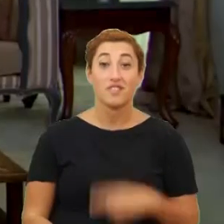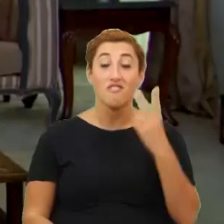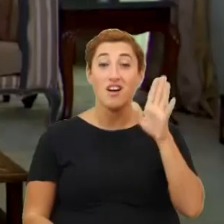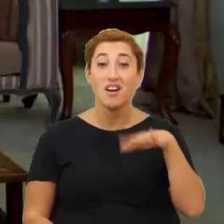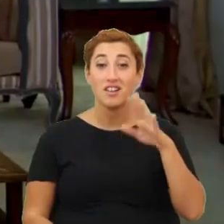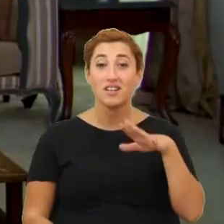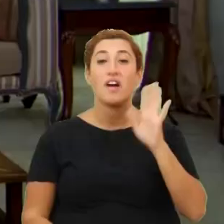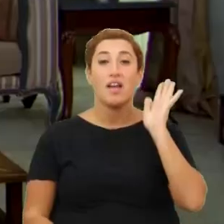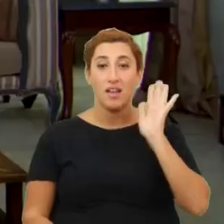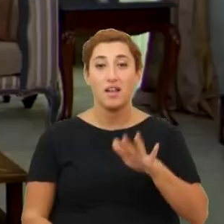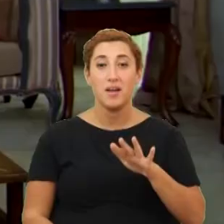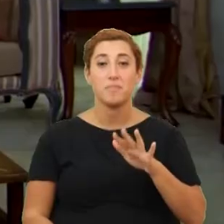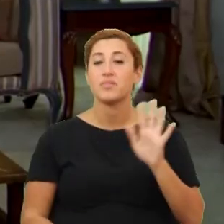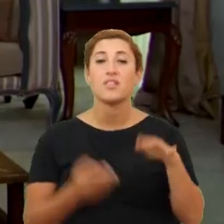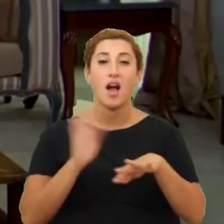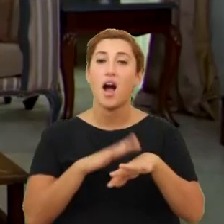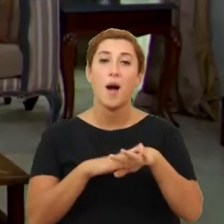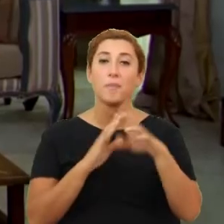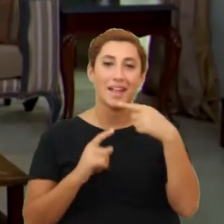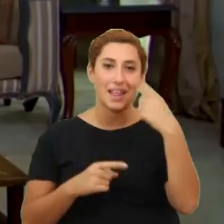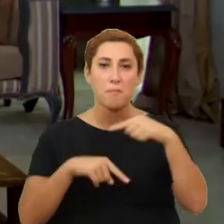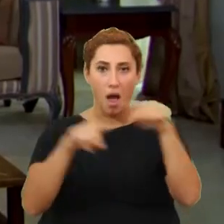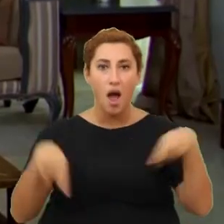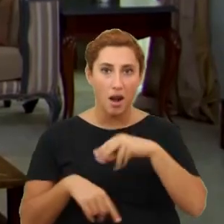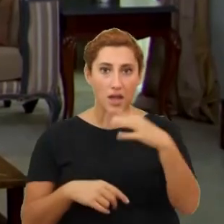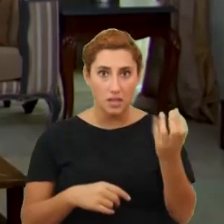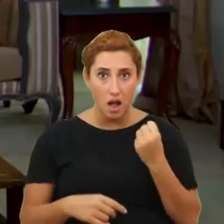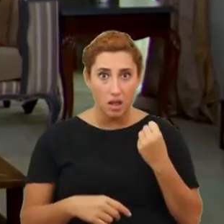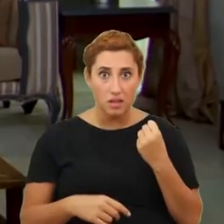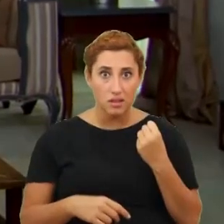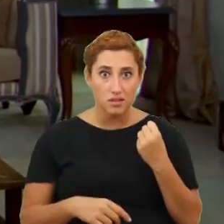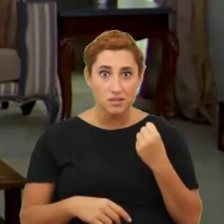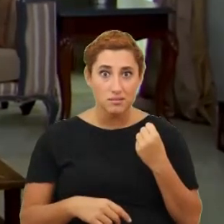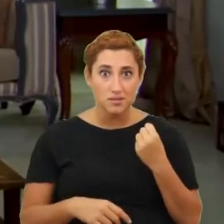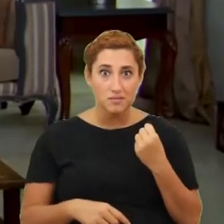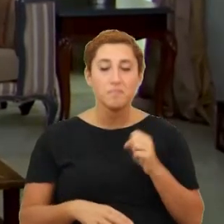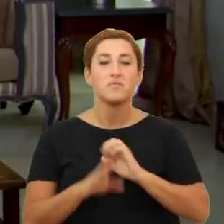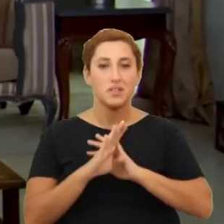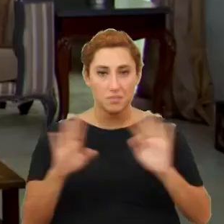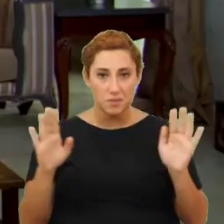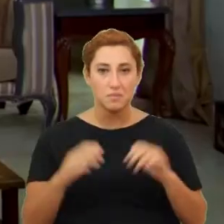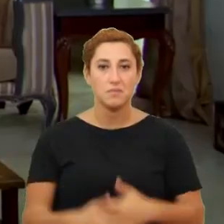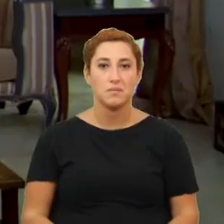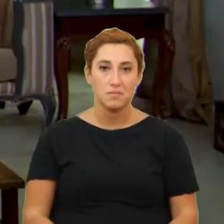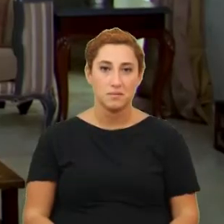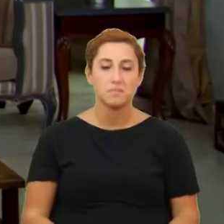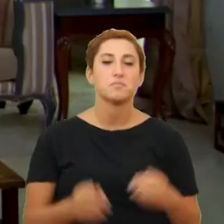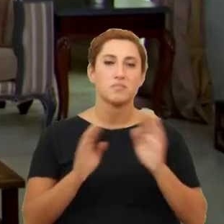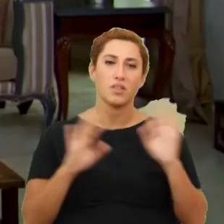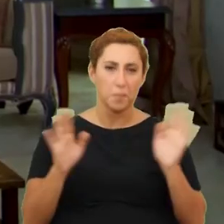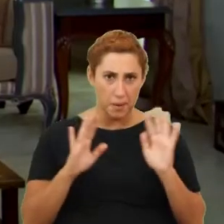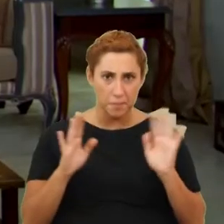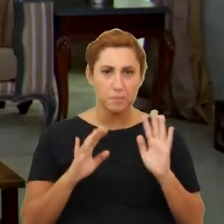Vakıf, ne yaptınız? Dediğim araziyi aldınız mı? Tamam. Tamam